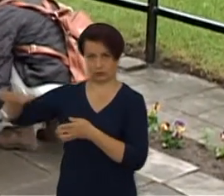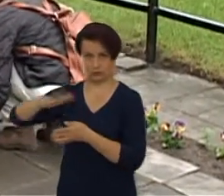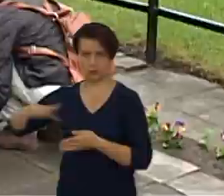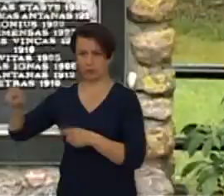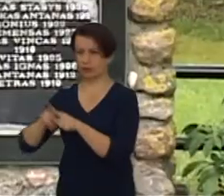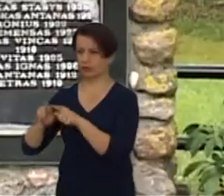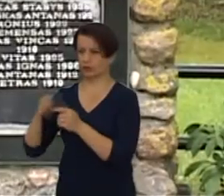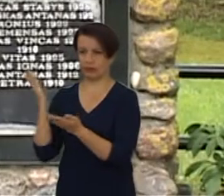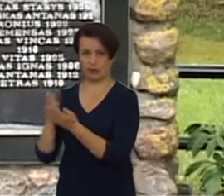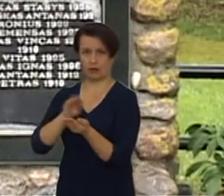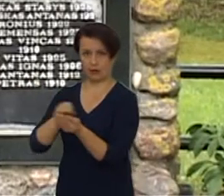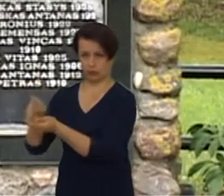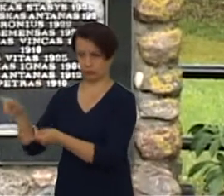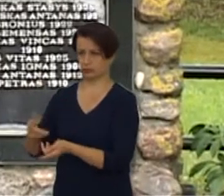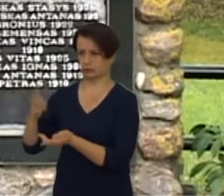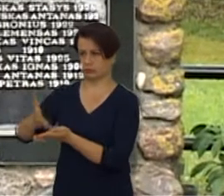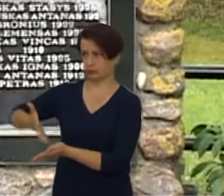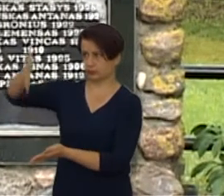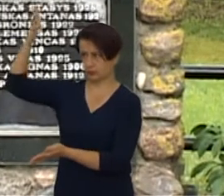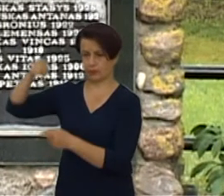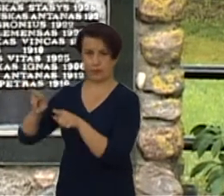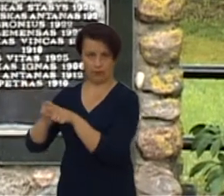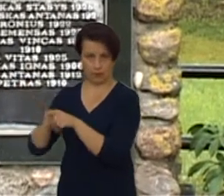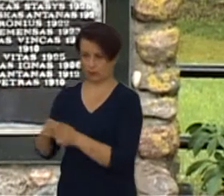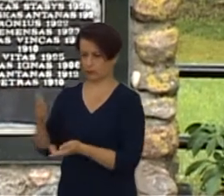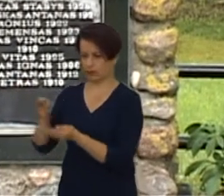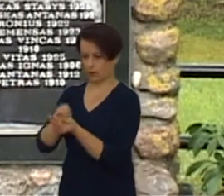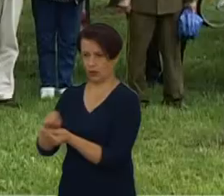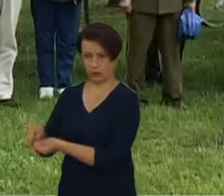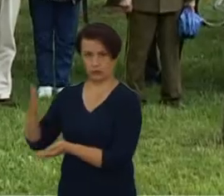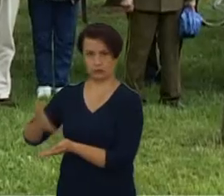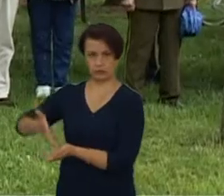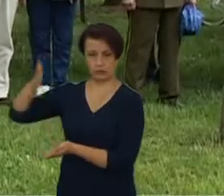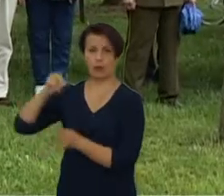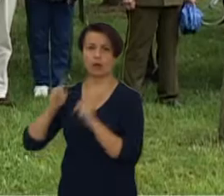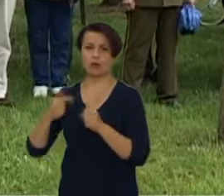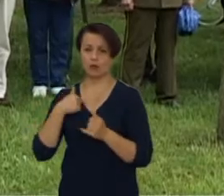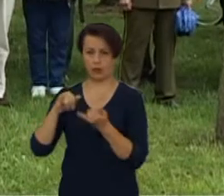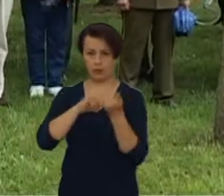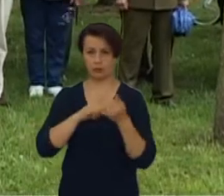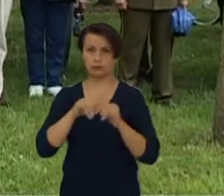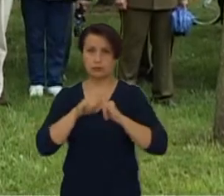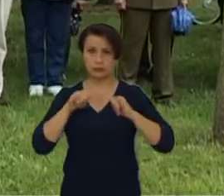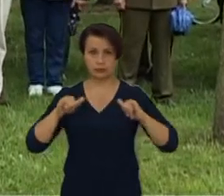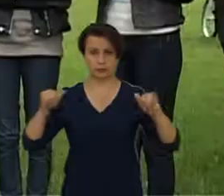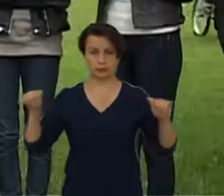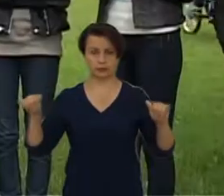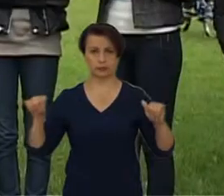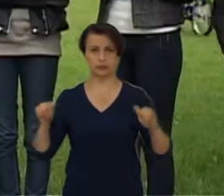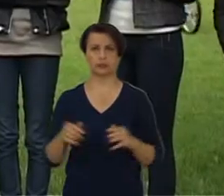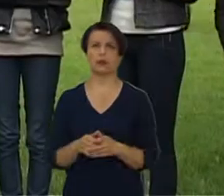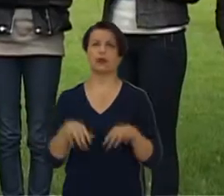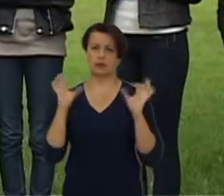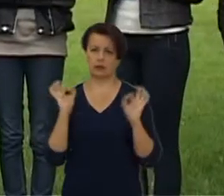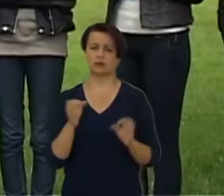teritorijos, ten yra irgi užstatyta ant partizanų kapų, daugiabučiai taip pat ant partizanų kapų. Tai jeigu mes plėstumėm tą istoriją,